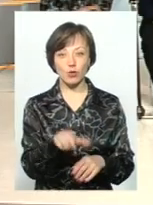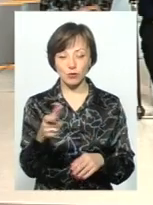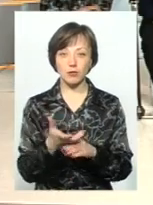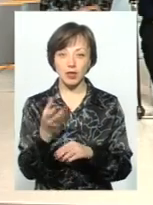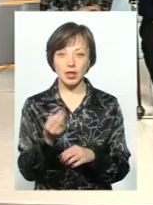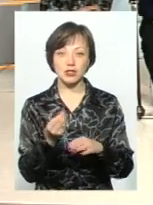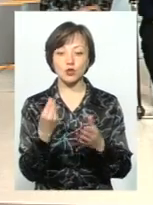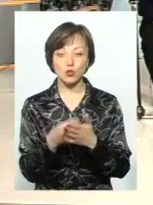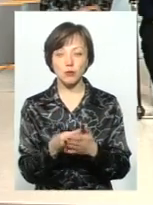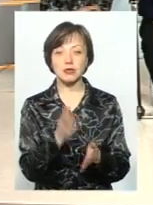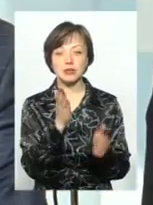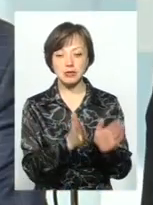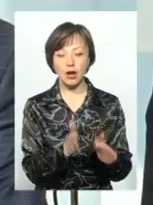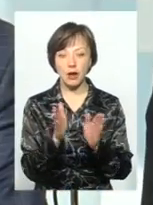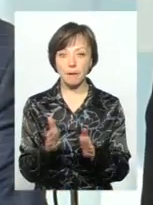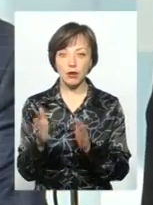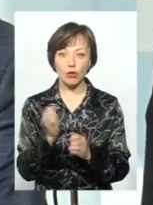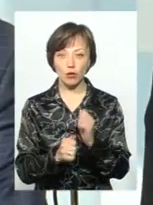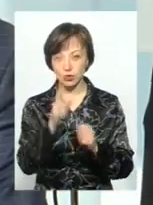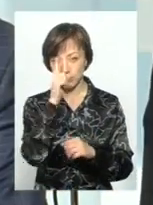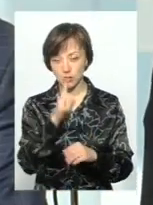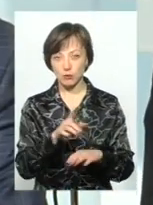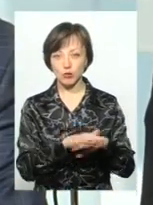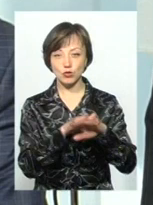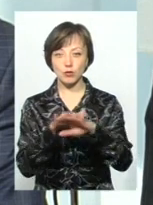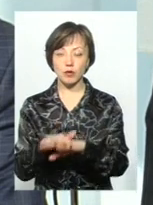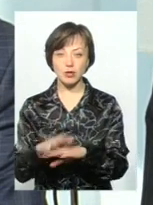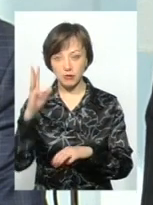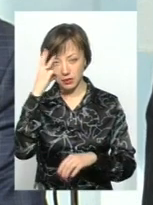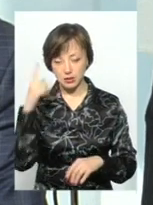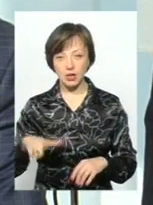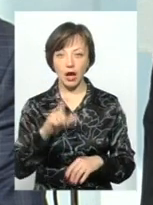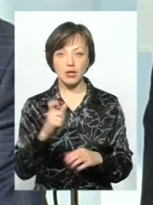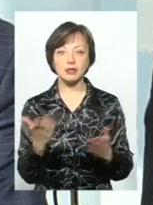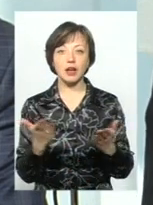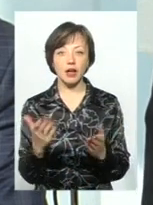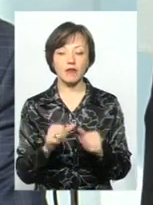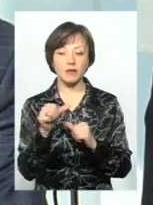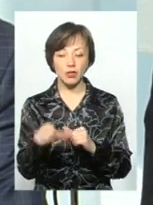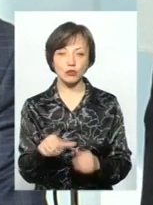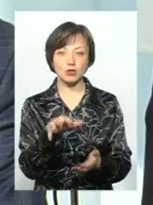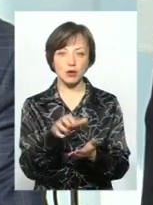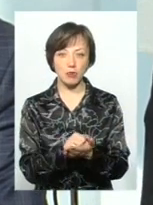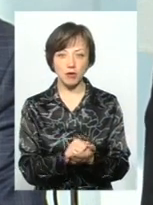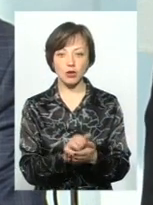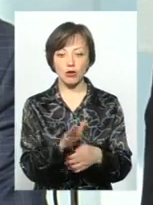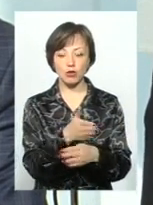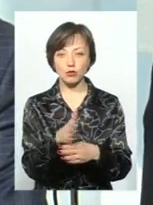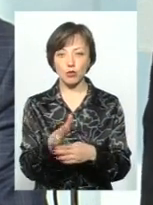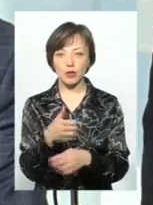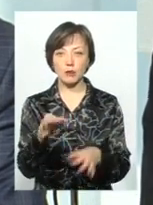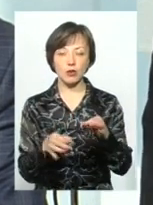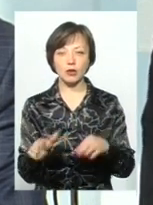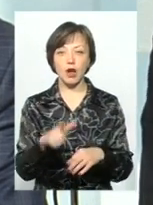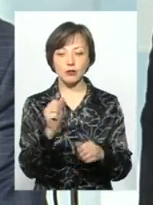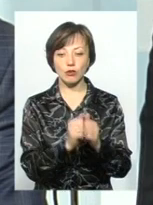сума буде стабільно, пропорційно кожен місяць поступати на рахунок ПАТ "Мінігаз", який виключно буде займатися розподілом природного